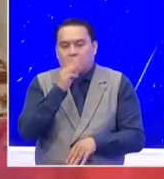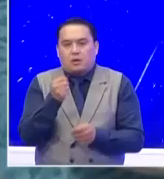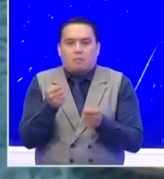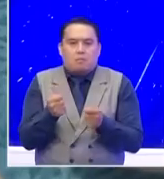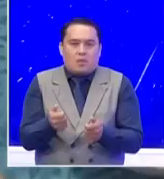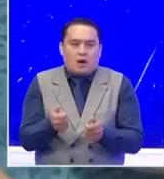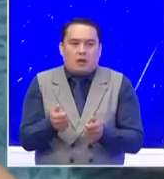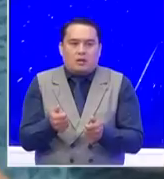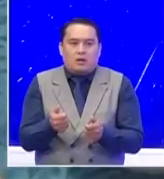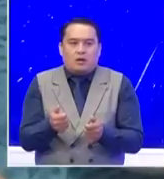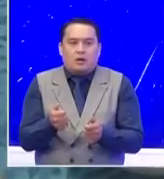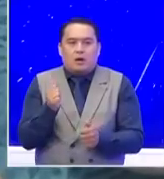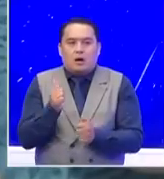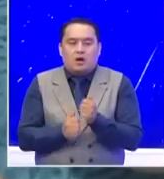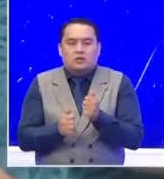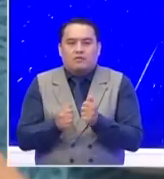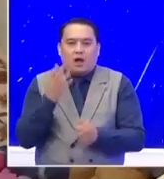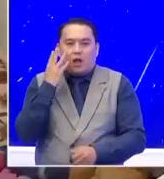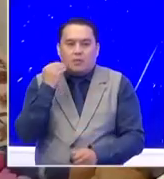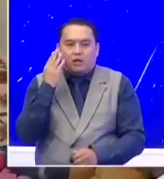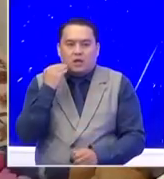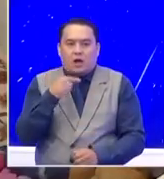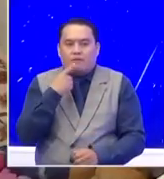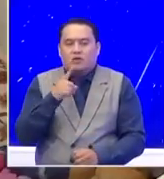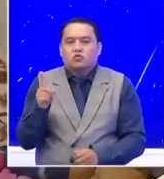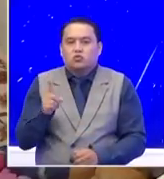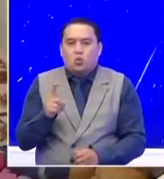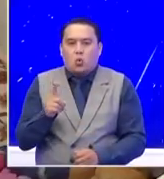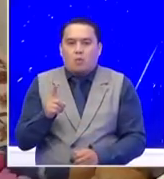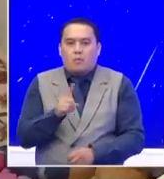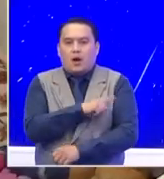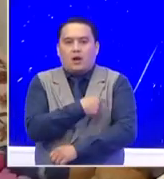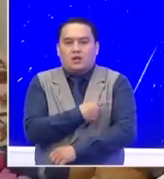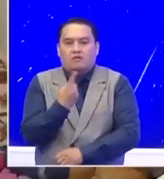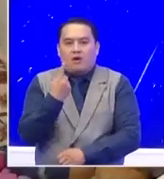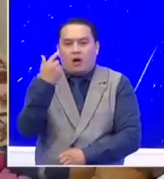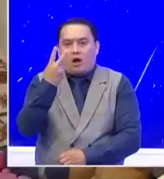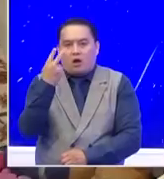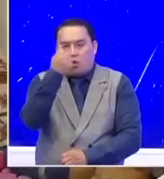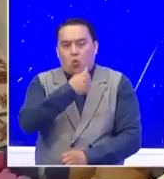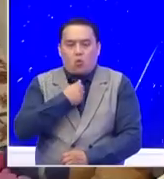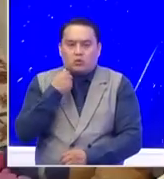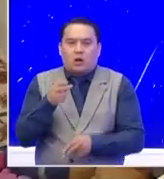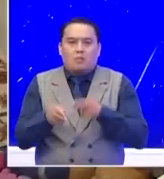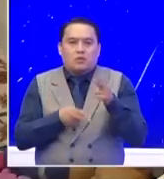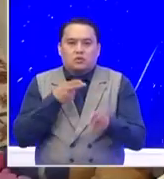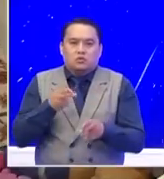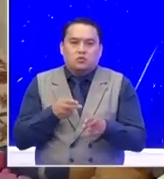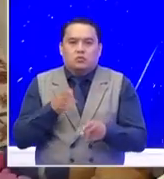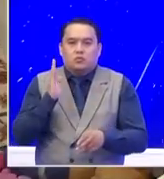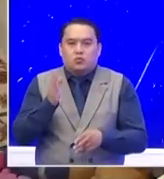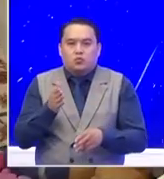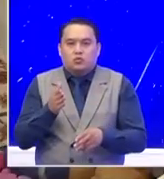чтобы ездить. Каждый раз было в Алматы. Говорили только, что вот в больницу 2 года, что вот ей операцию сделают, потом будет